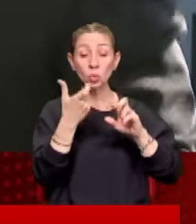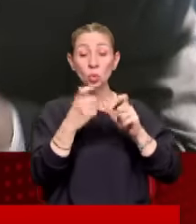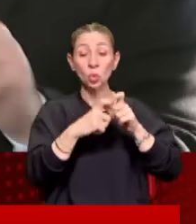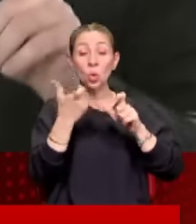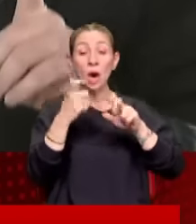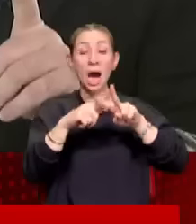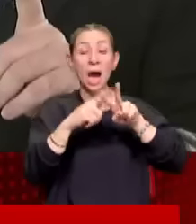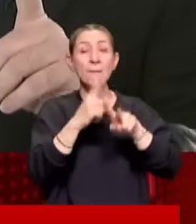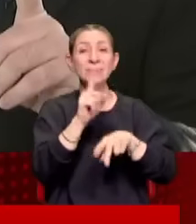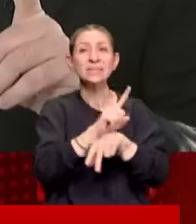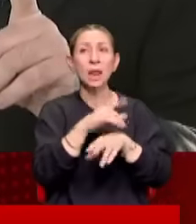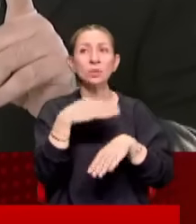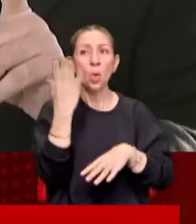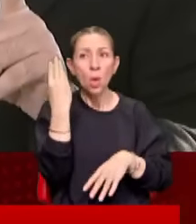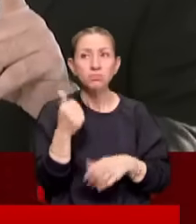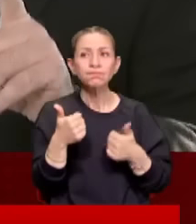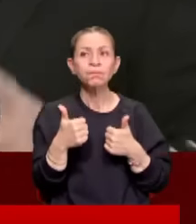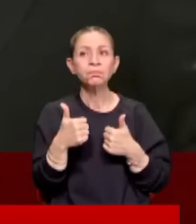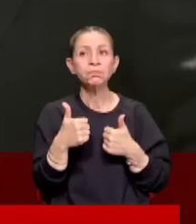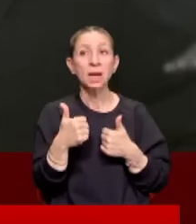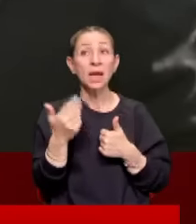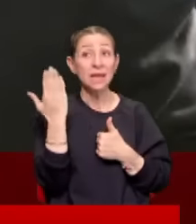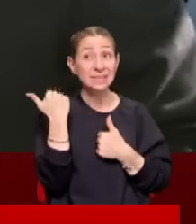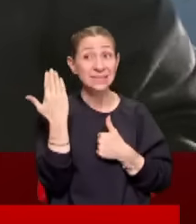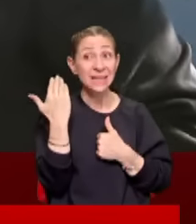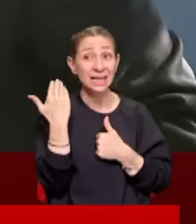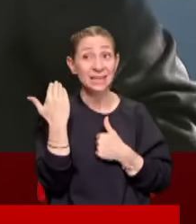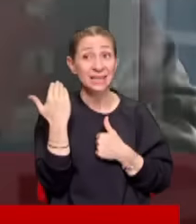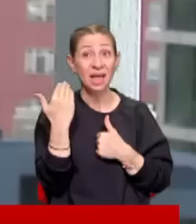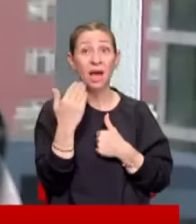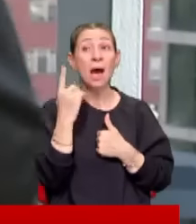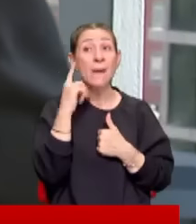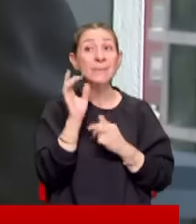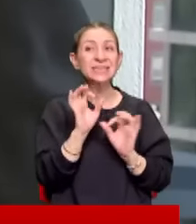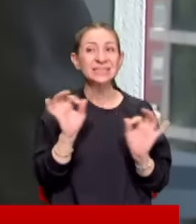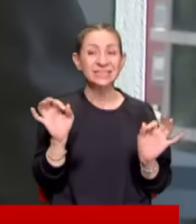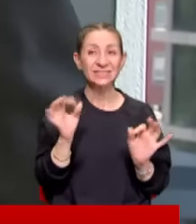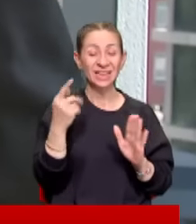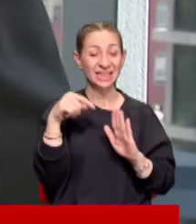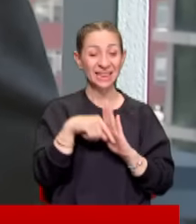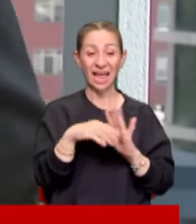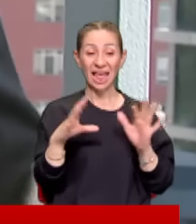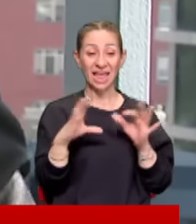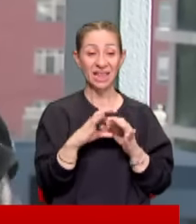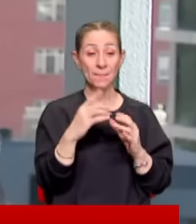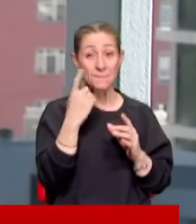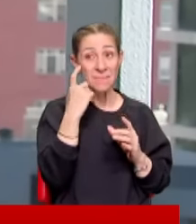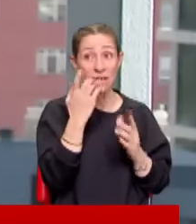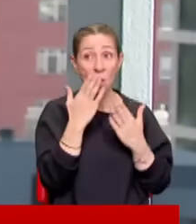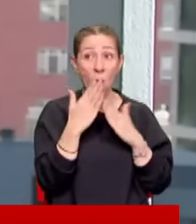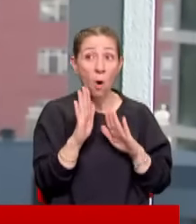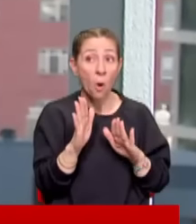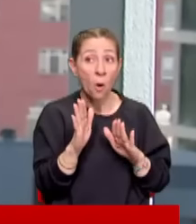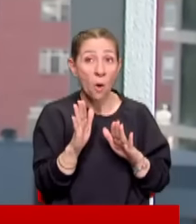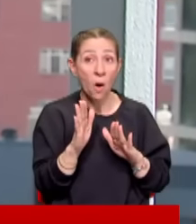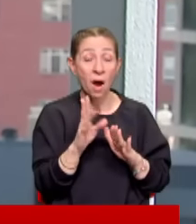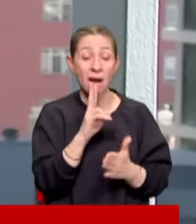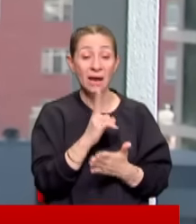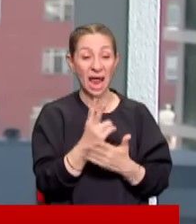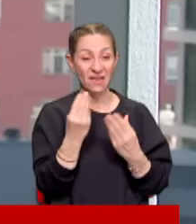konuyu 1 saniye sonra öğrenebiliyoruz. Eskiden haberi olmadığı ya da detaylara ilişkin bilgisi olmadığı için